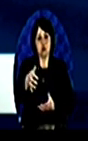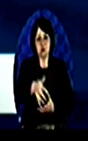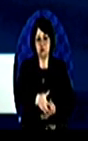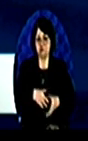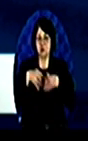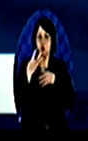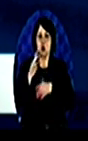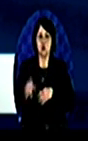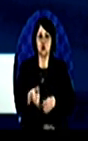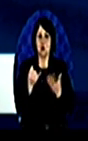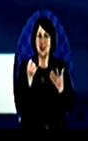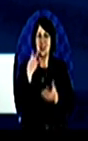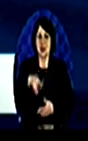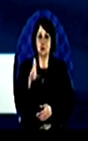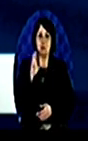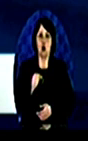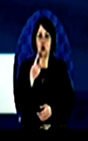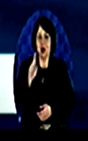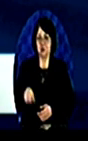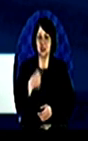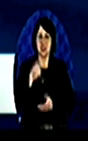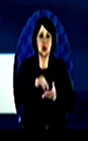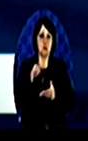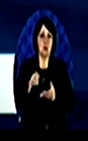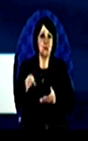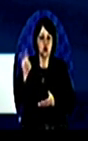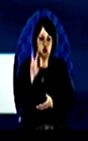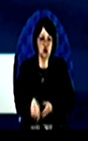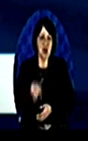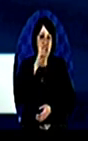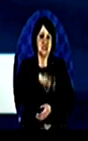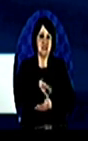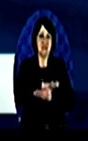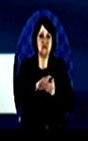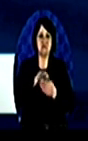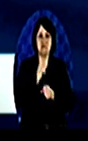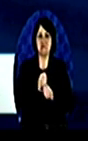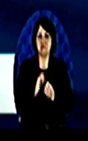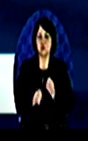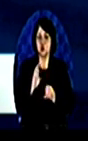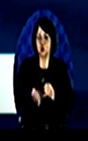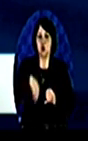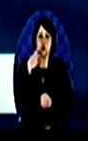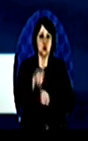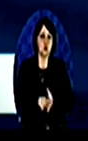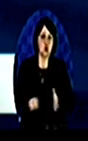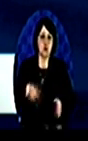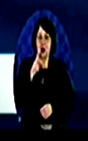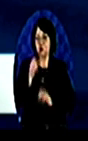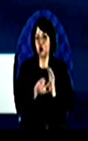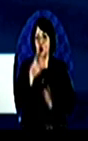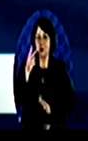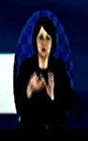буюу 2.1 тэрбум амрикт долларын борлуулалтын орлоготой ажилласан байдаг. Үүнээс сүүлийн 2 жил буюу 2017-18